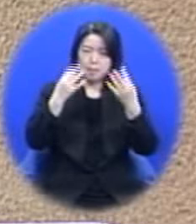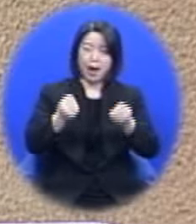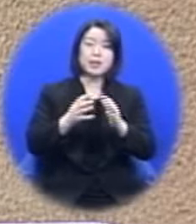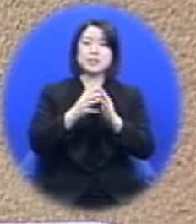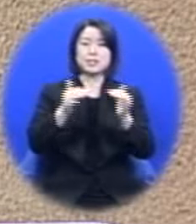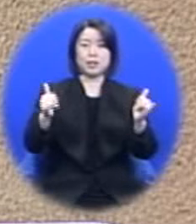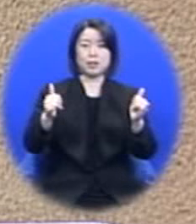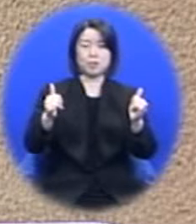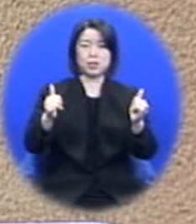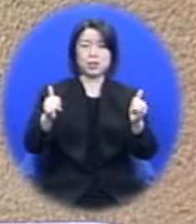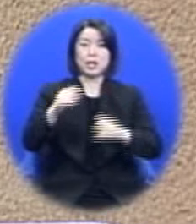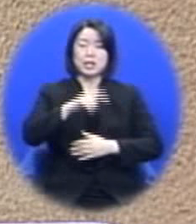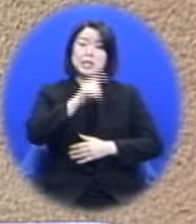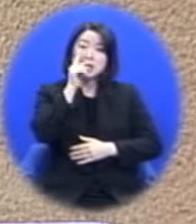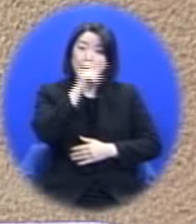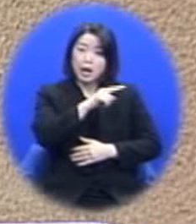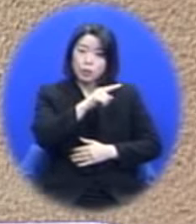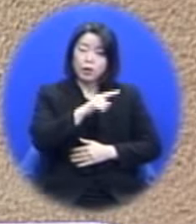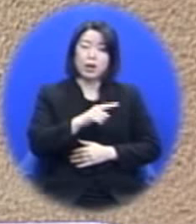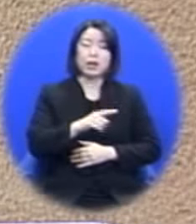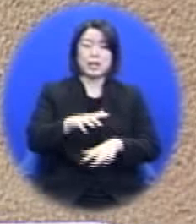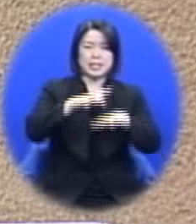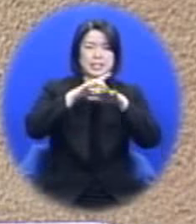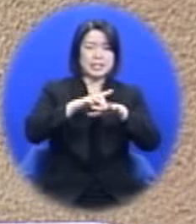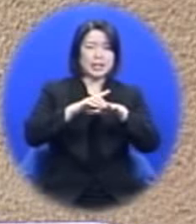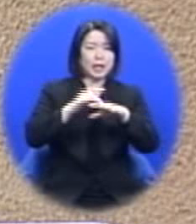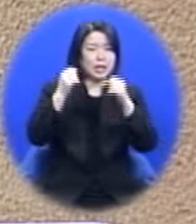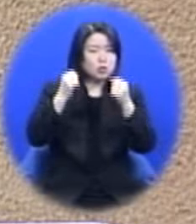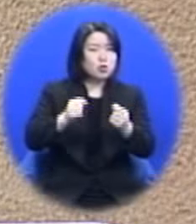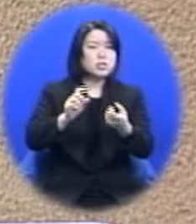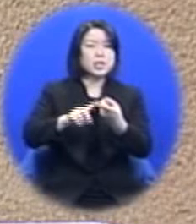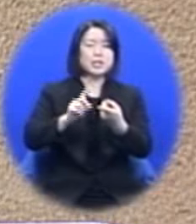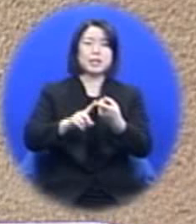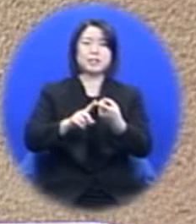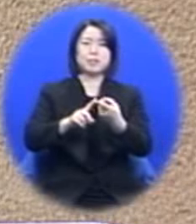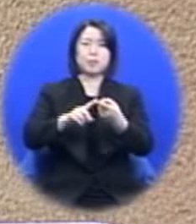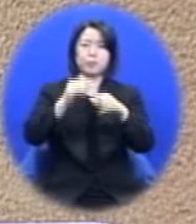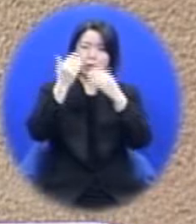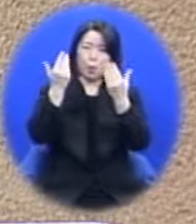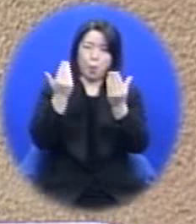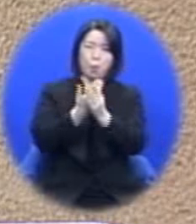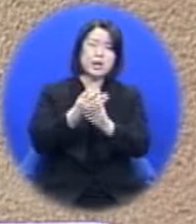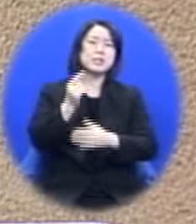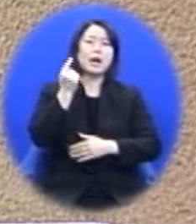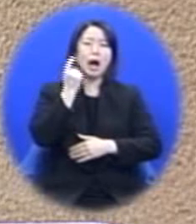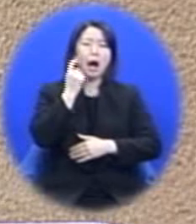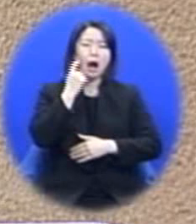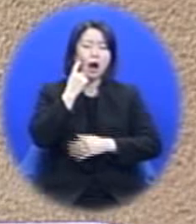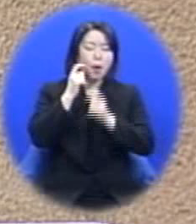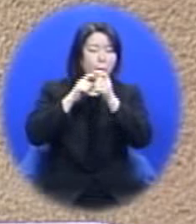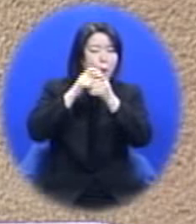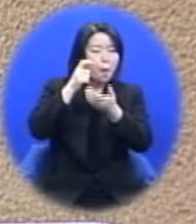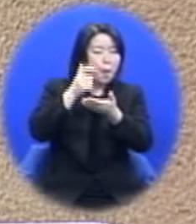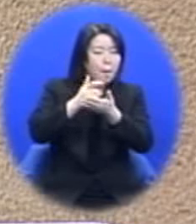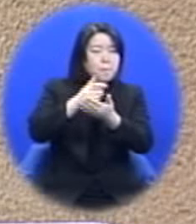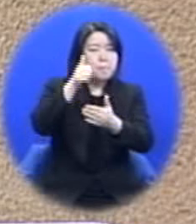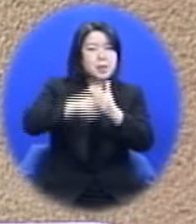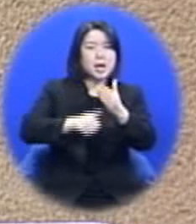사람들이 이 악과 사탄의 존재에 대해서 완전히 거짓 속임에 빠져